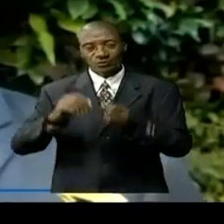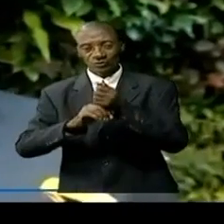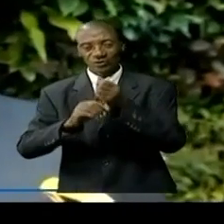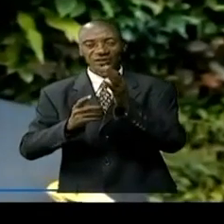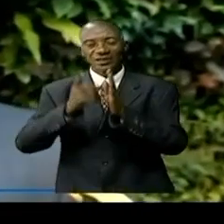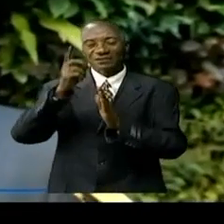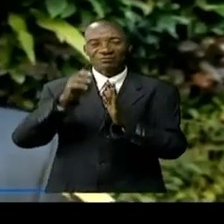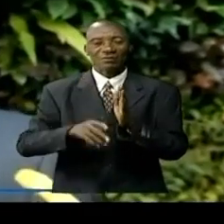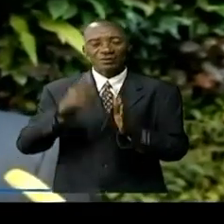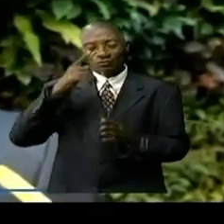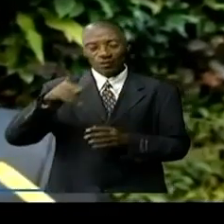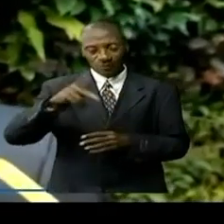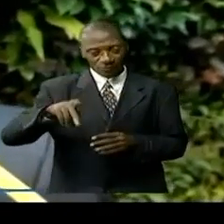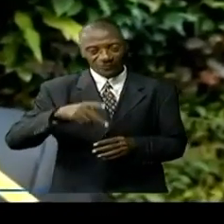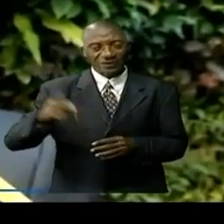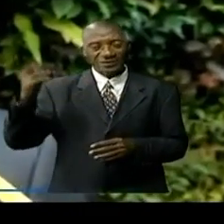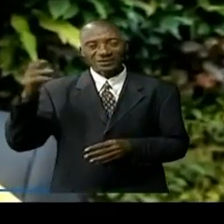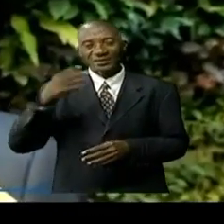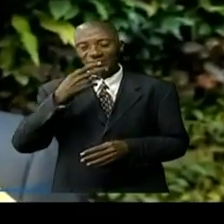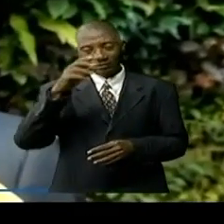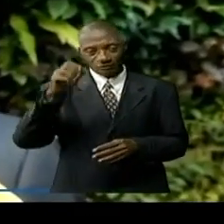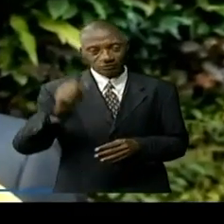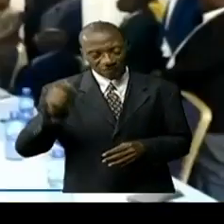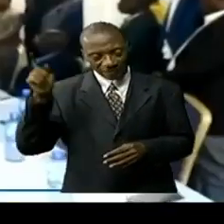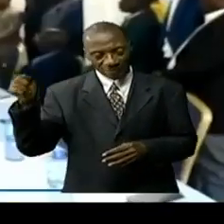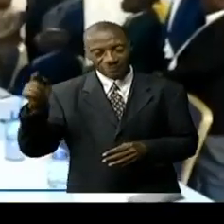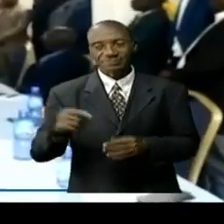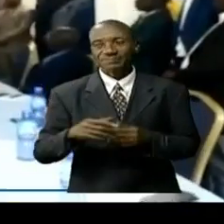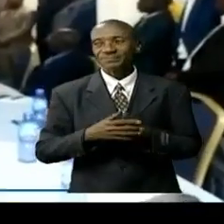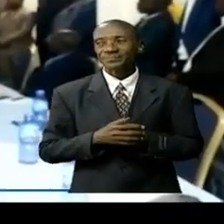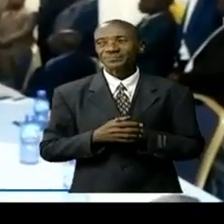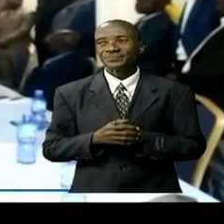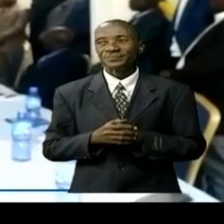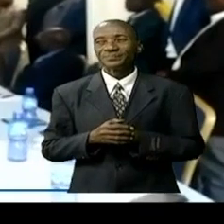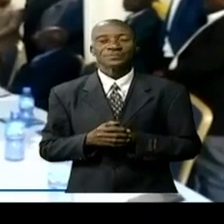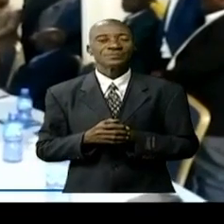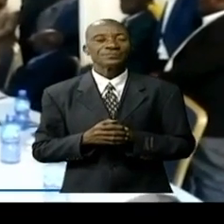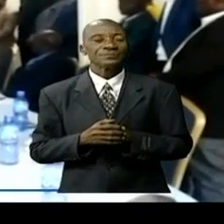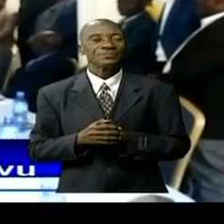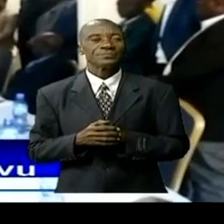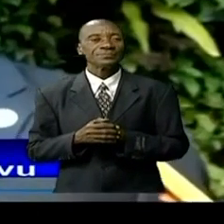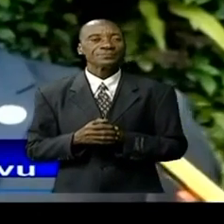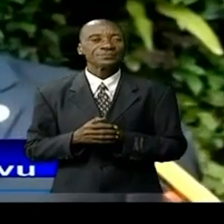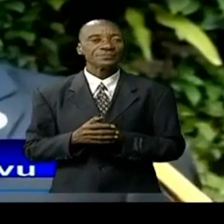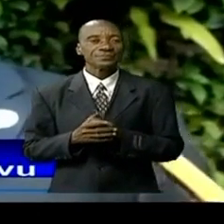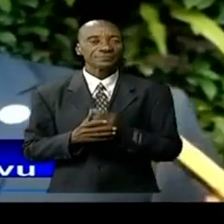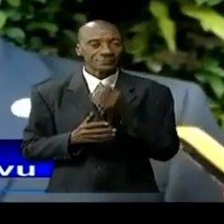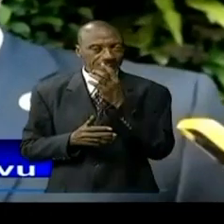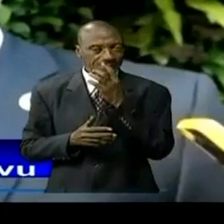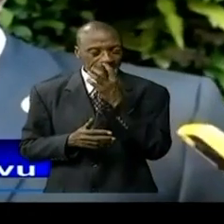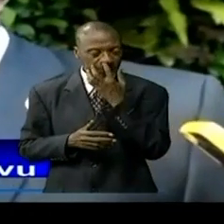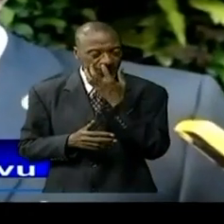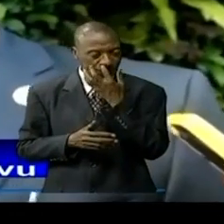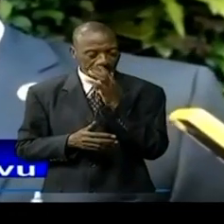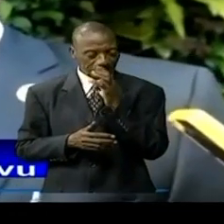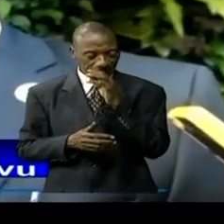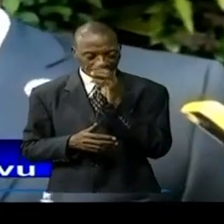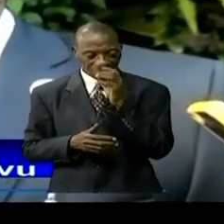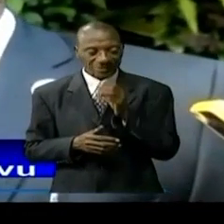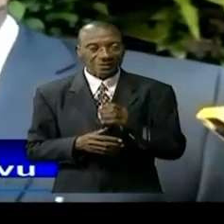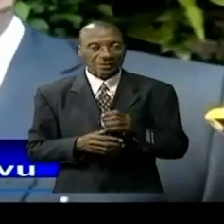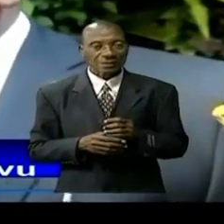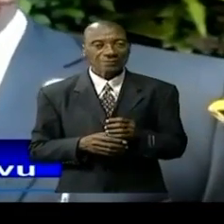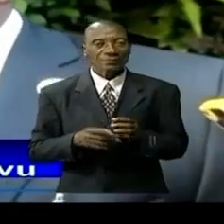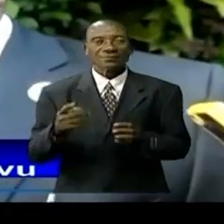chose sera de mettre tout le monde autour d'une table. Donc au niveau d'abord des membres, qui est d'abord une